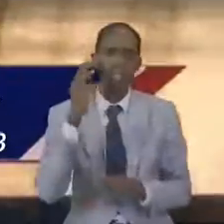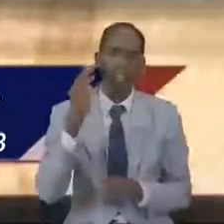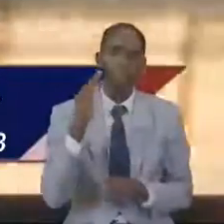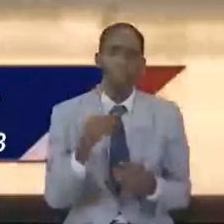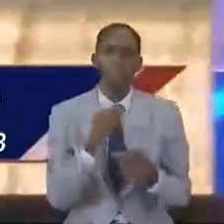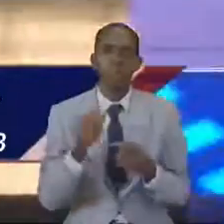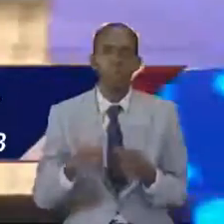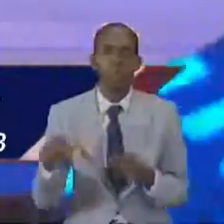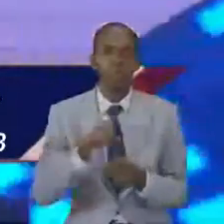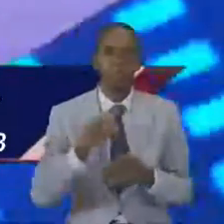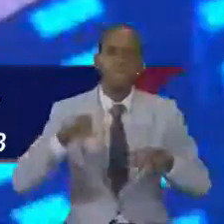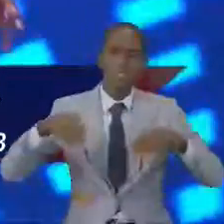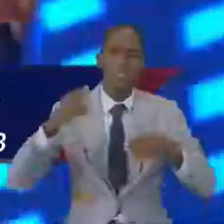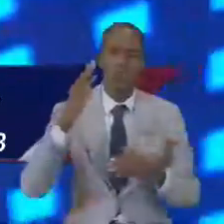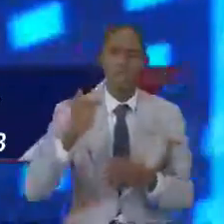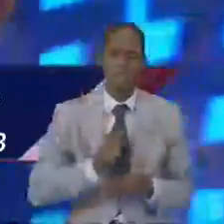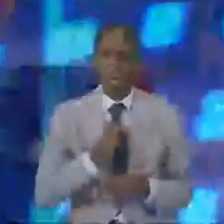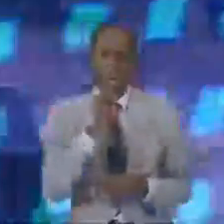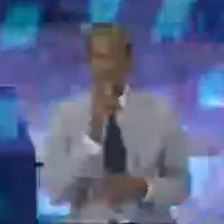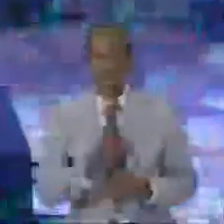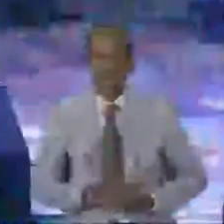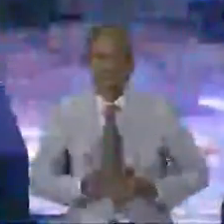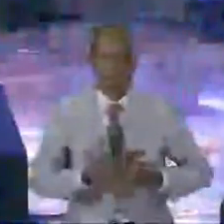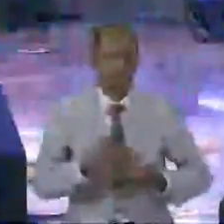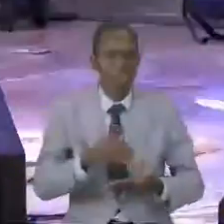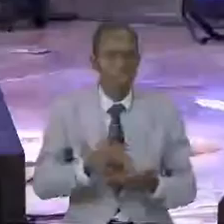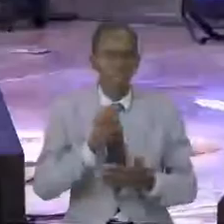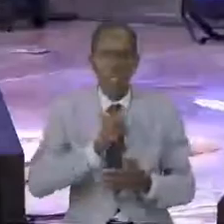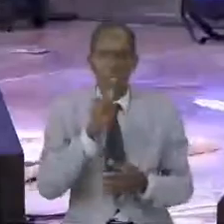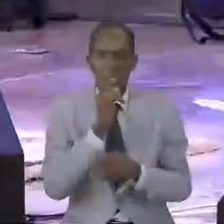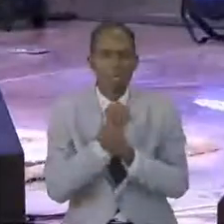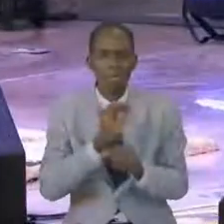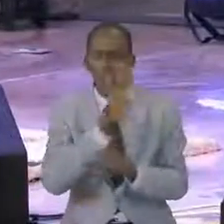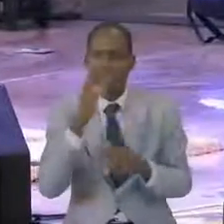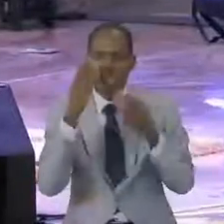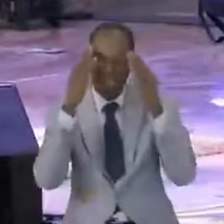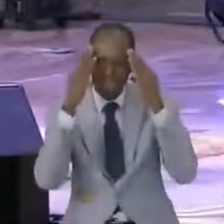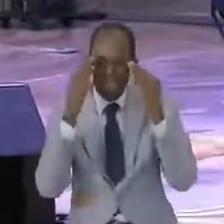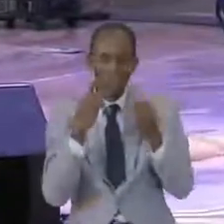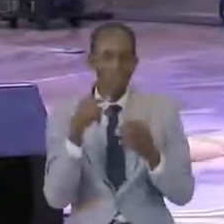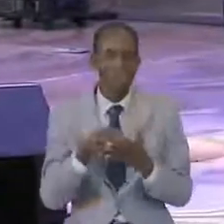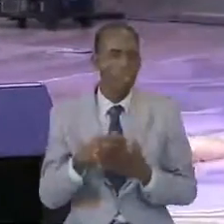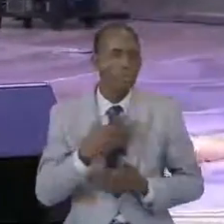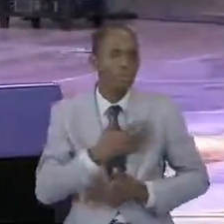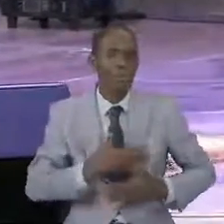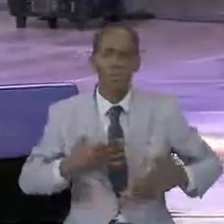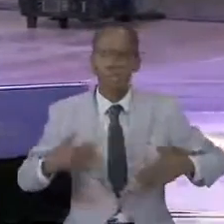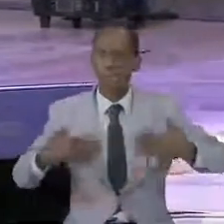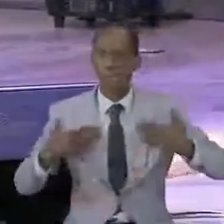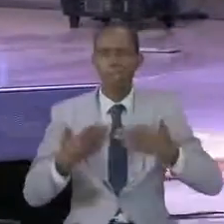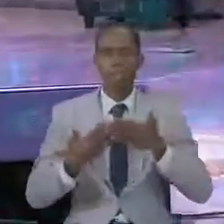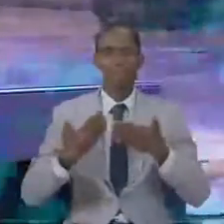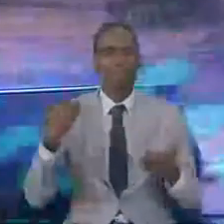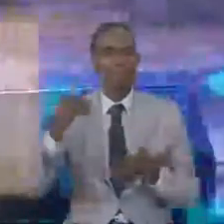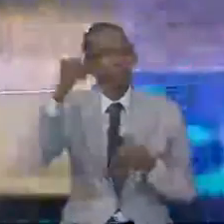lorsqu'il témoignait je suis né de nouveau je n'ai jamais eu paraît expérience auparavant vous vous souvenez à